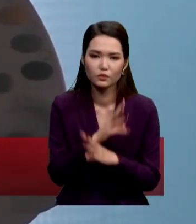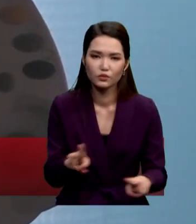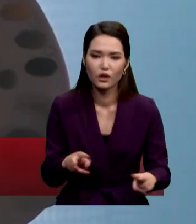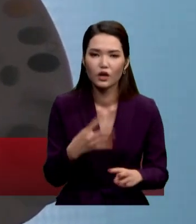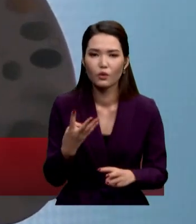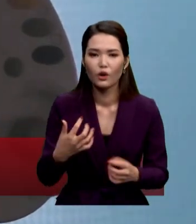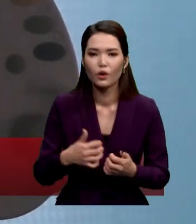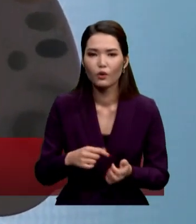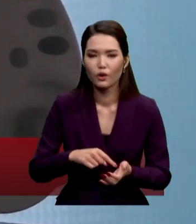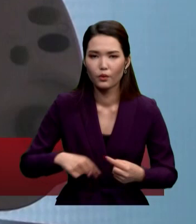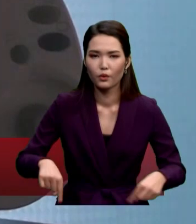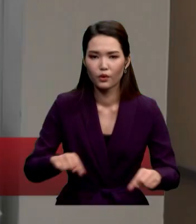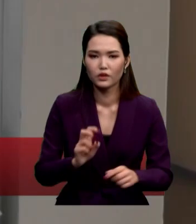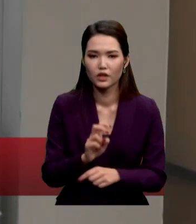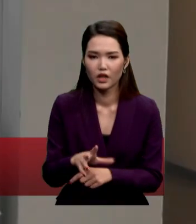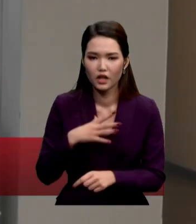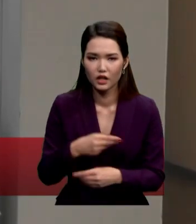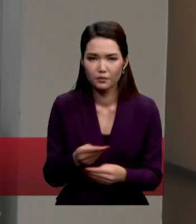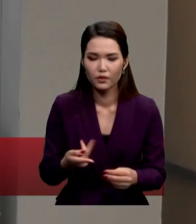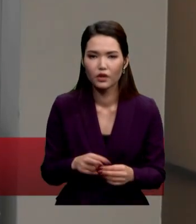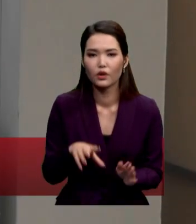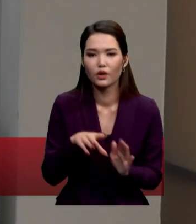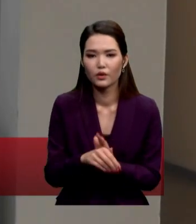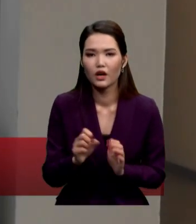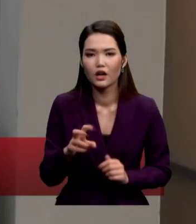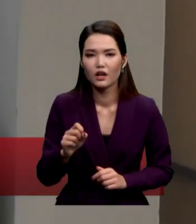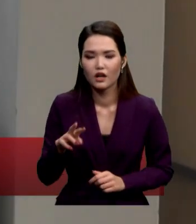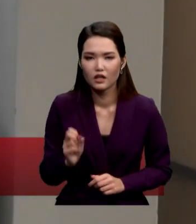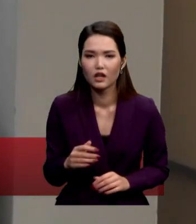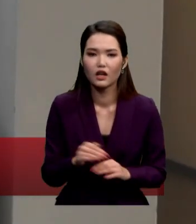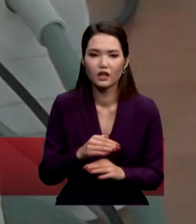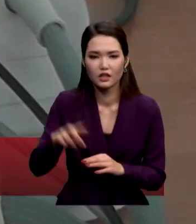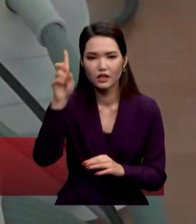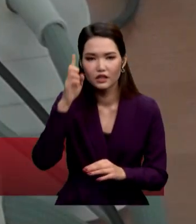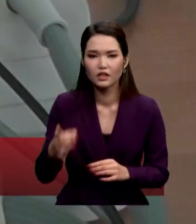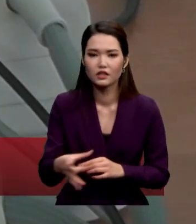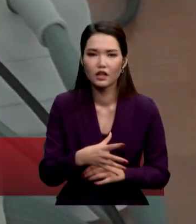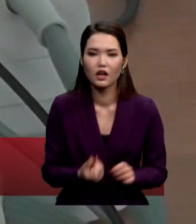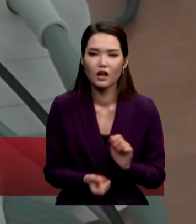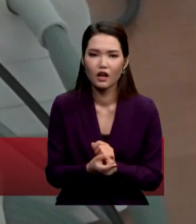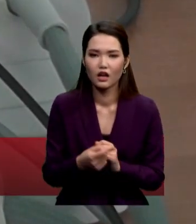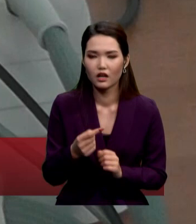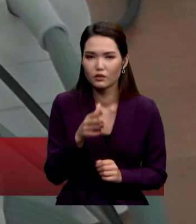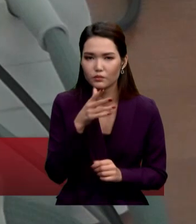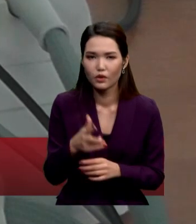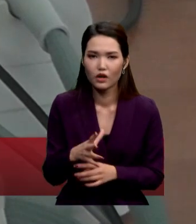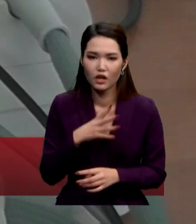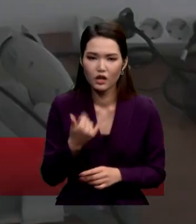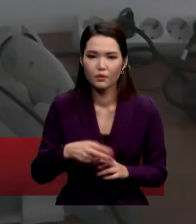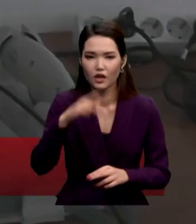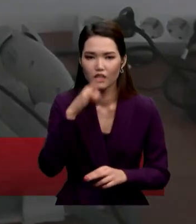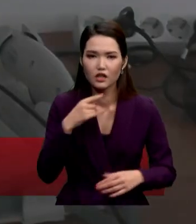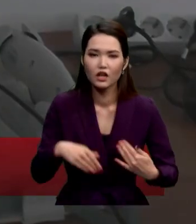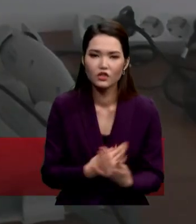4 орталықта болған. Аяла қорының арқасында ол еліміздің 14 медициналық мекемесінде пайда болды. Бұл Қазақстанда жаңа